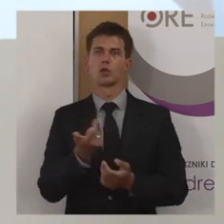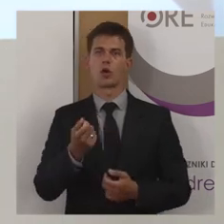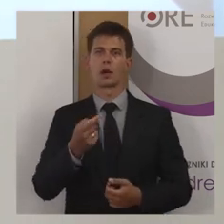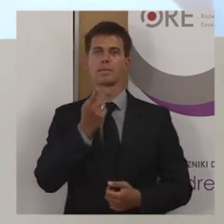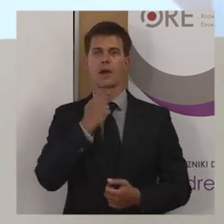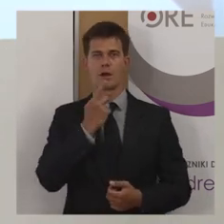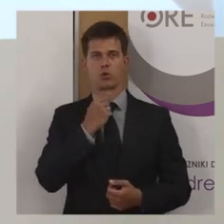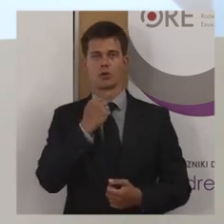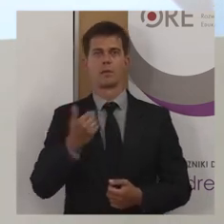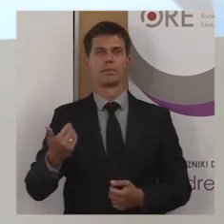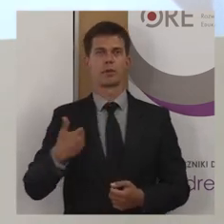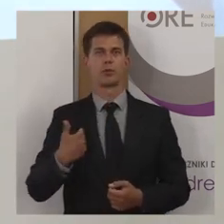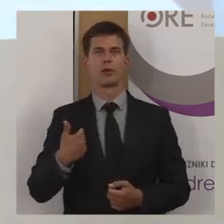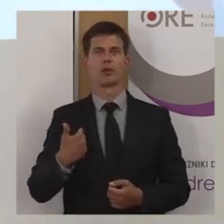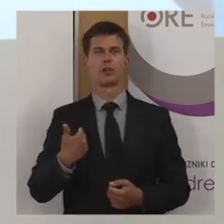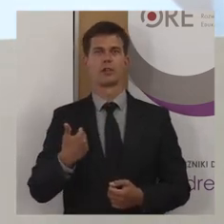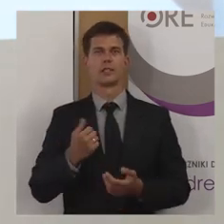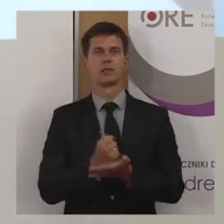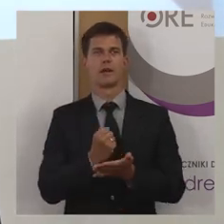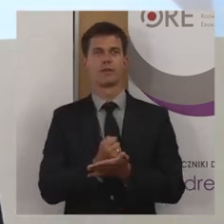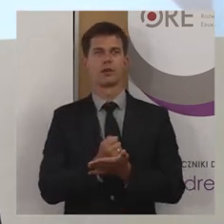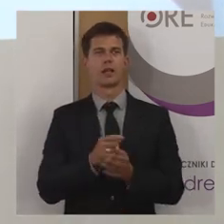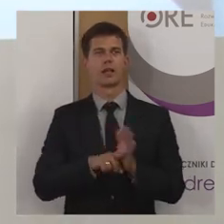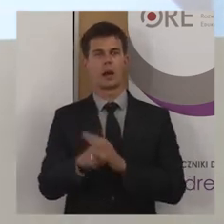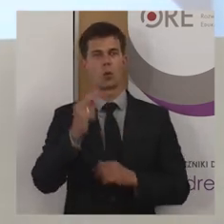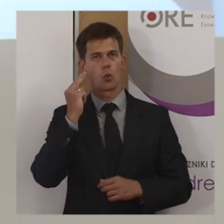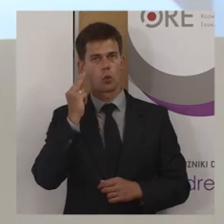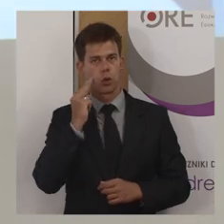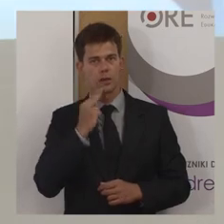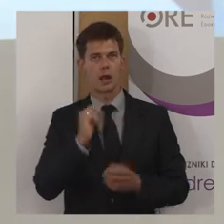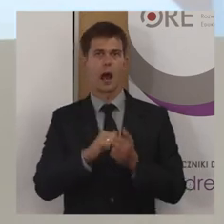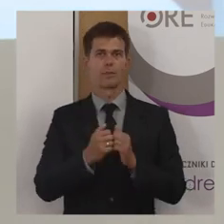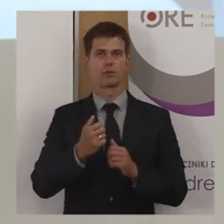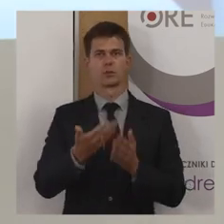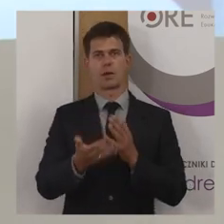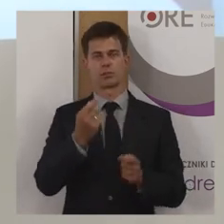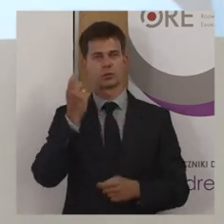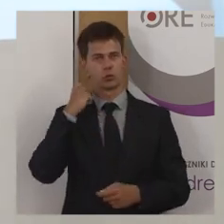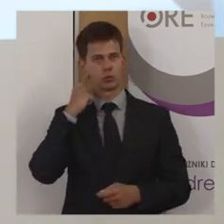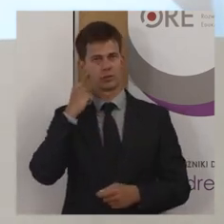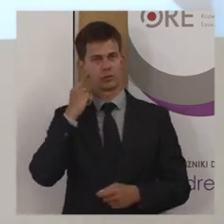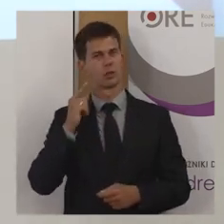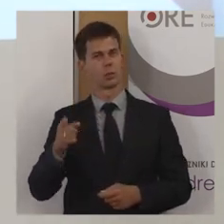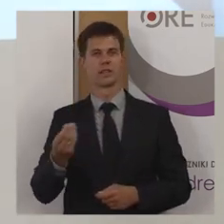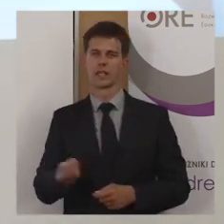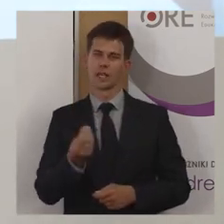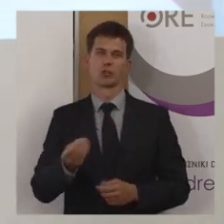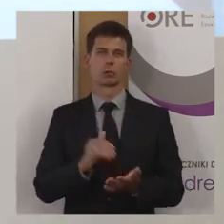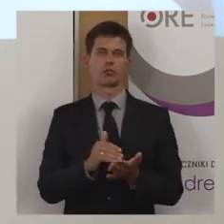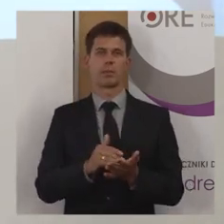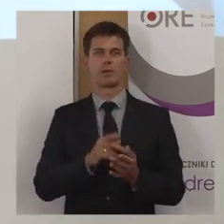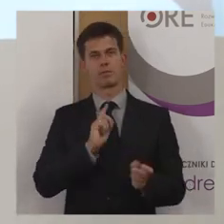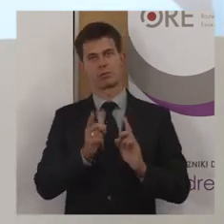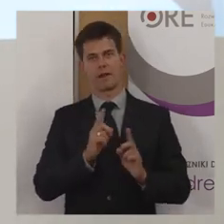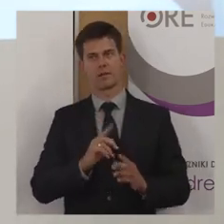uwagi poświęciliśmy dostosowaniu podręczników dla osób głuchych czy niedosłyszących. Wydaje mi się, że to będzie wymagało jeszcze jakiejś oddzielnej uwagi,